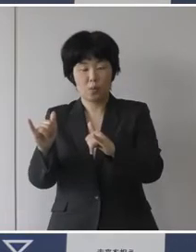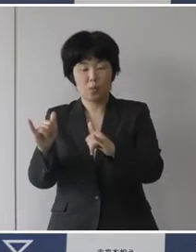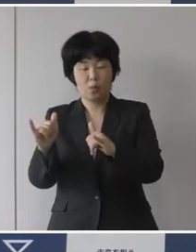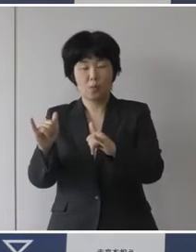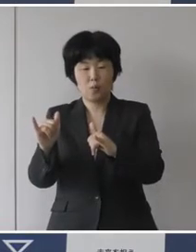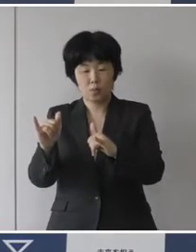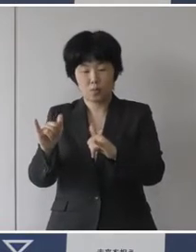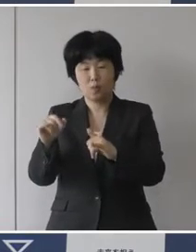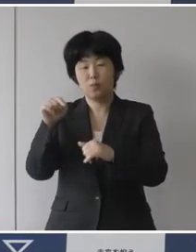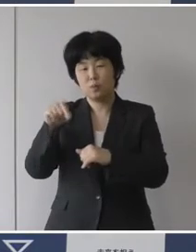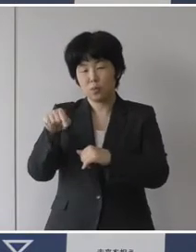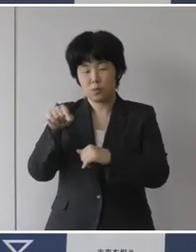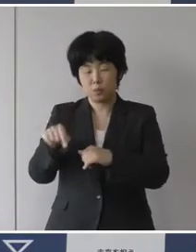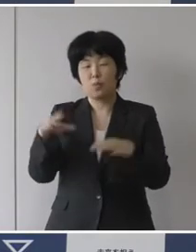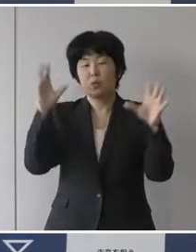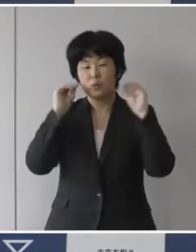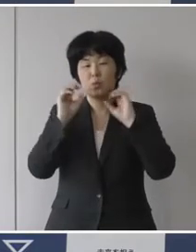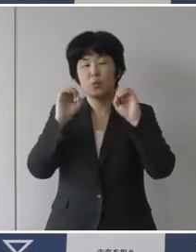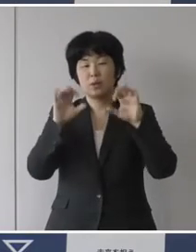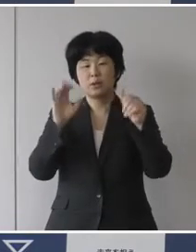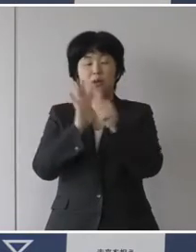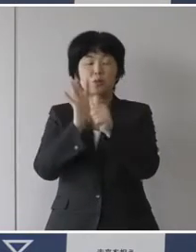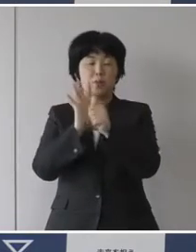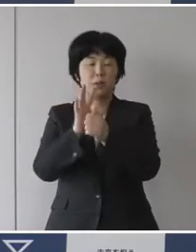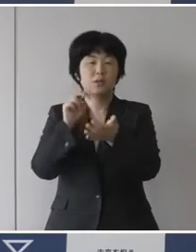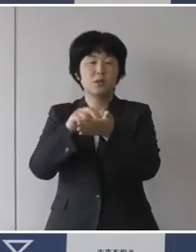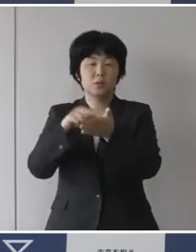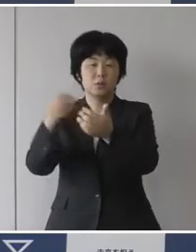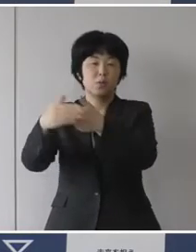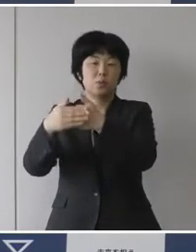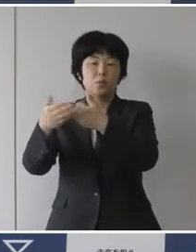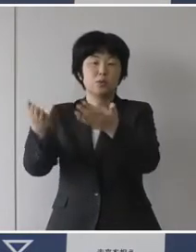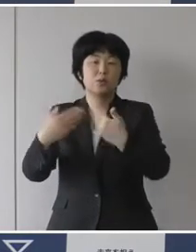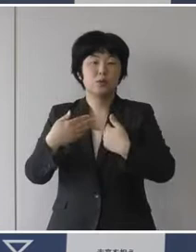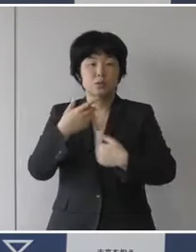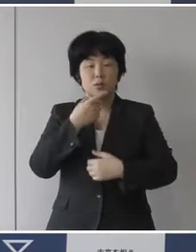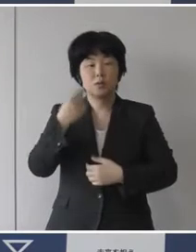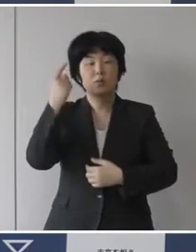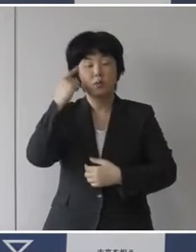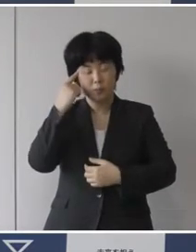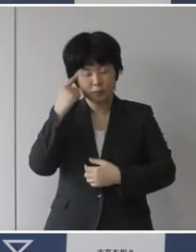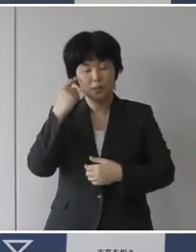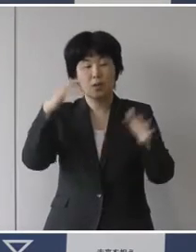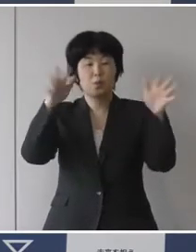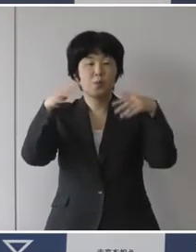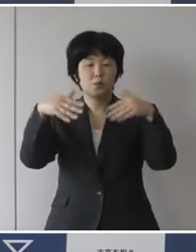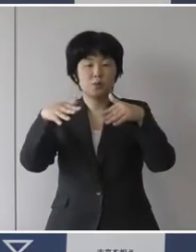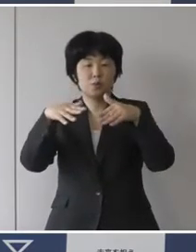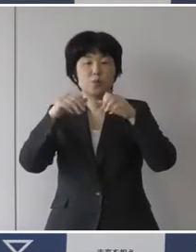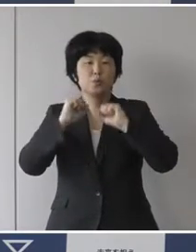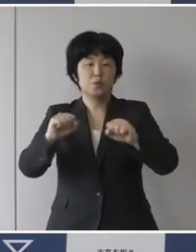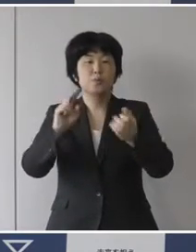ドバイザーとして、ぜひご協力をいただきたいということで、これは募集をするということであります。